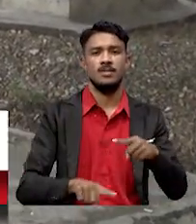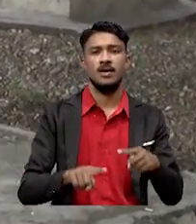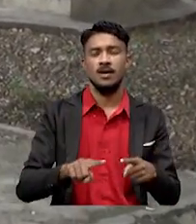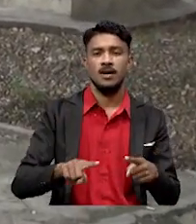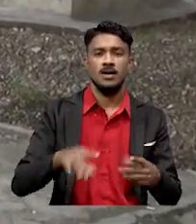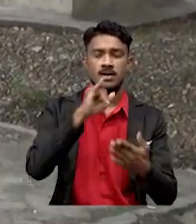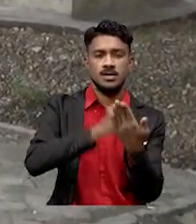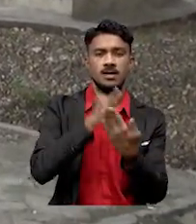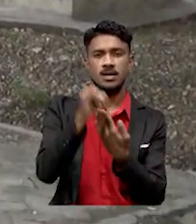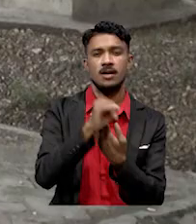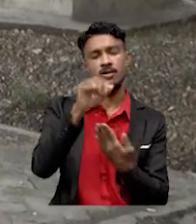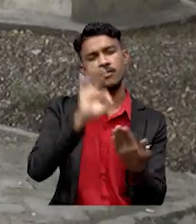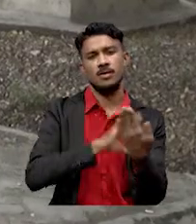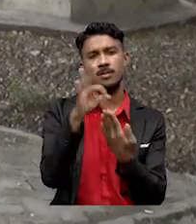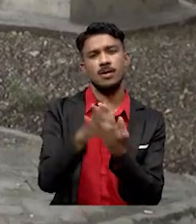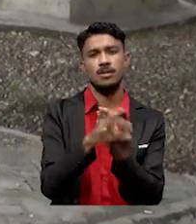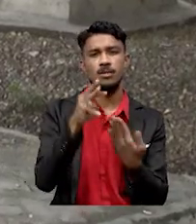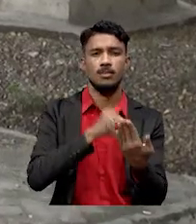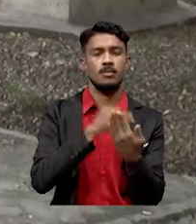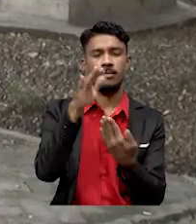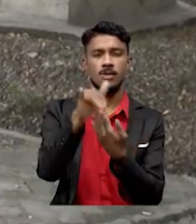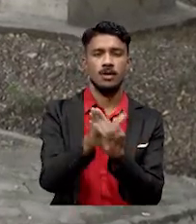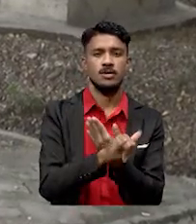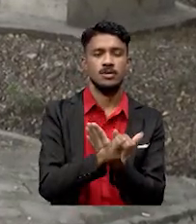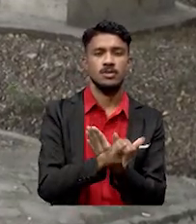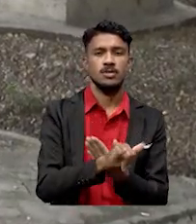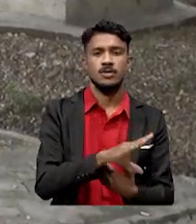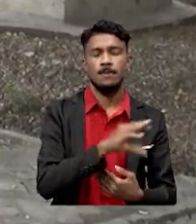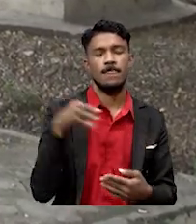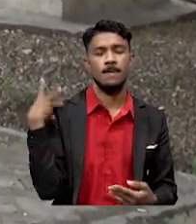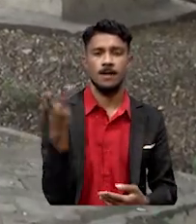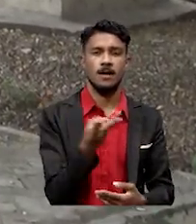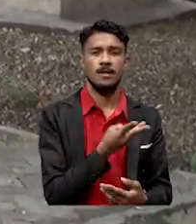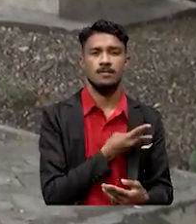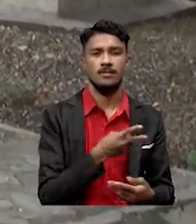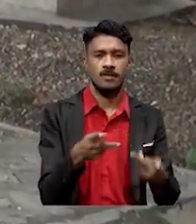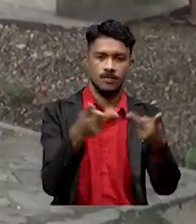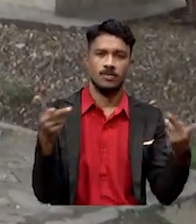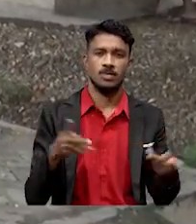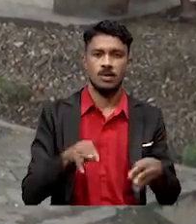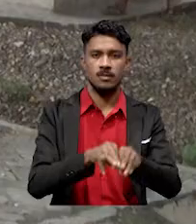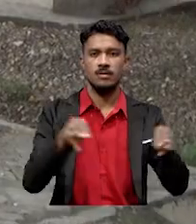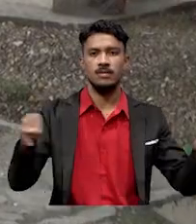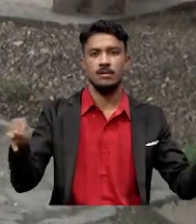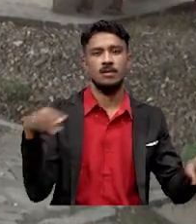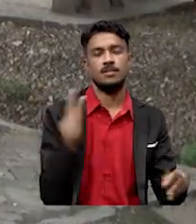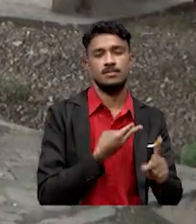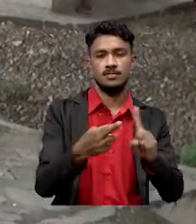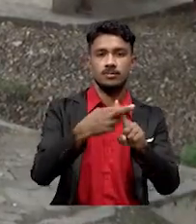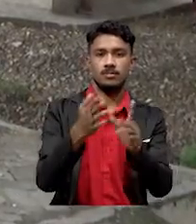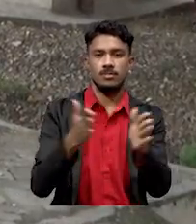marso. Ne magiha momento ne ami suka totona. Ia kus bot ne lete nemo sei